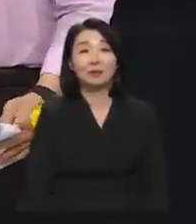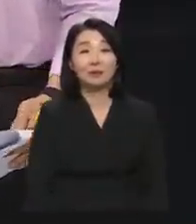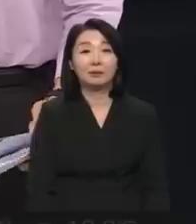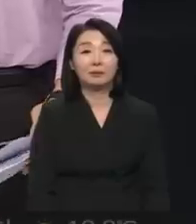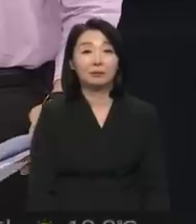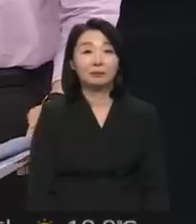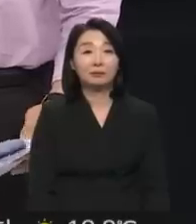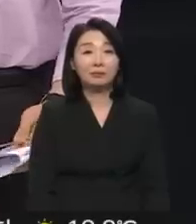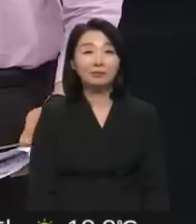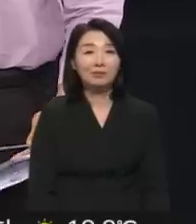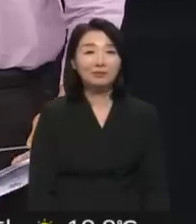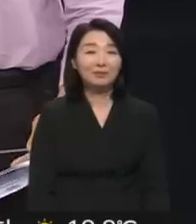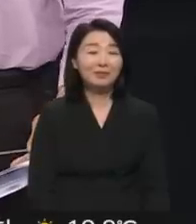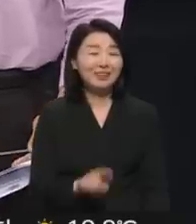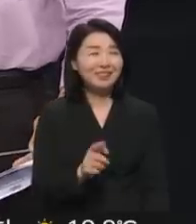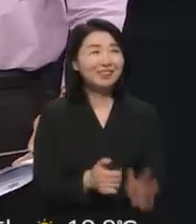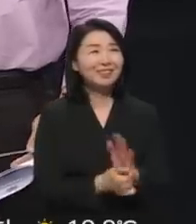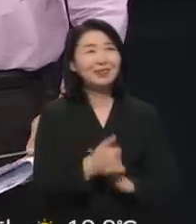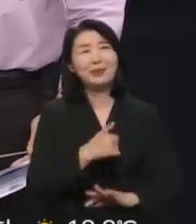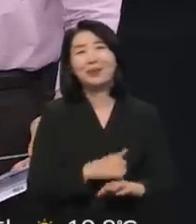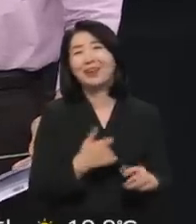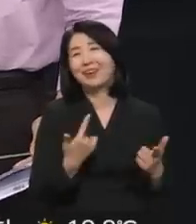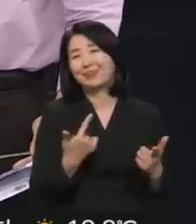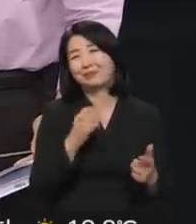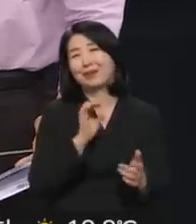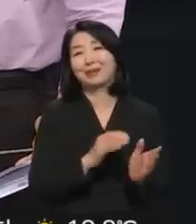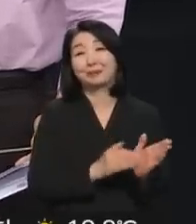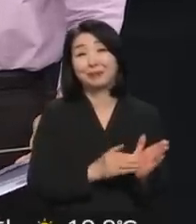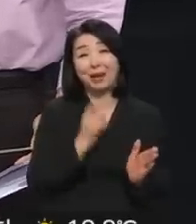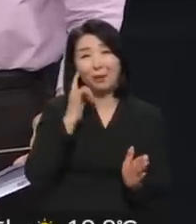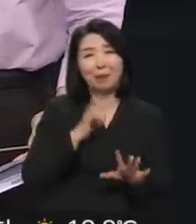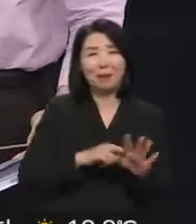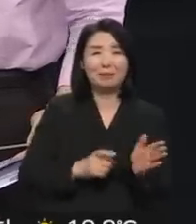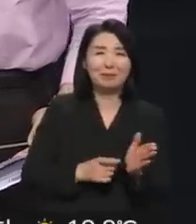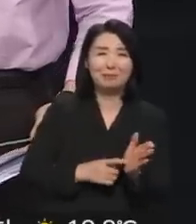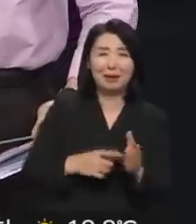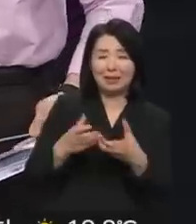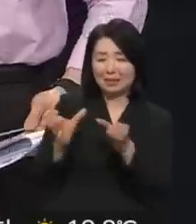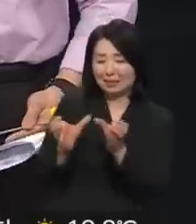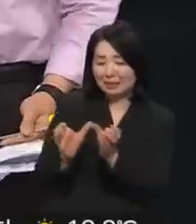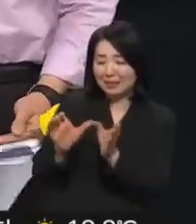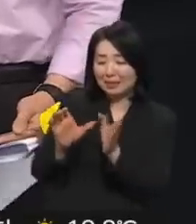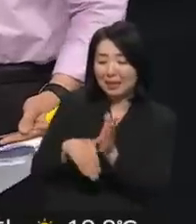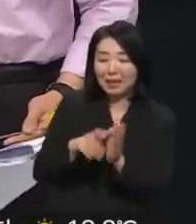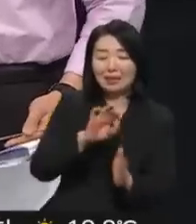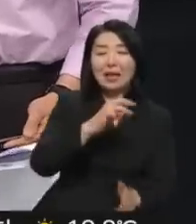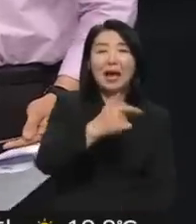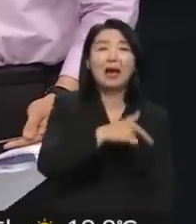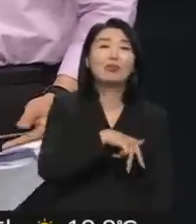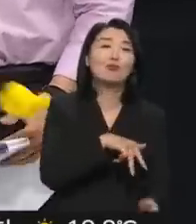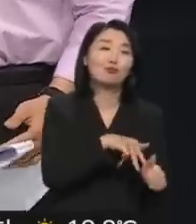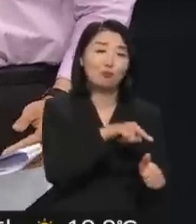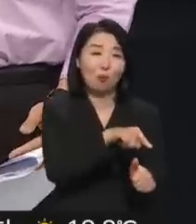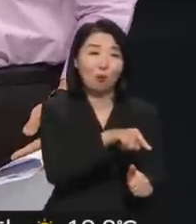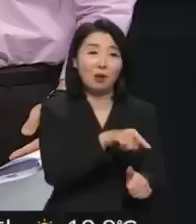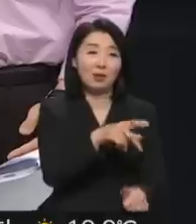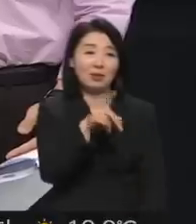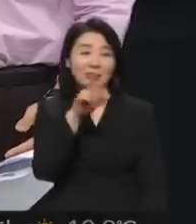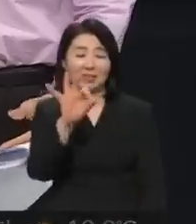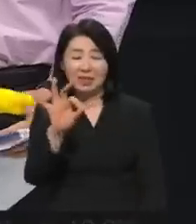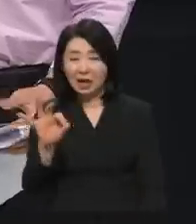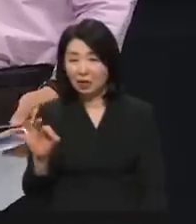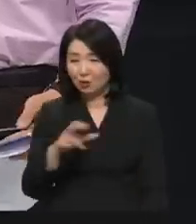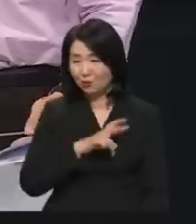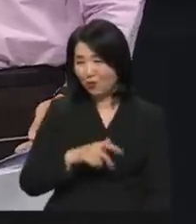하지만 그나마도 성과는 아니었다고 잘라 말했는데요. 마음이 급한 건 당시 안철수 후보 측이었는데 장 의원이